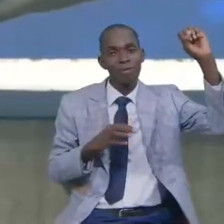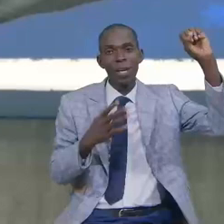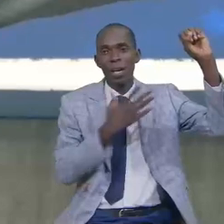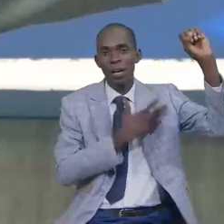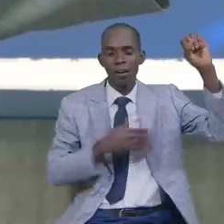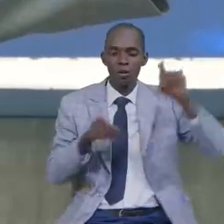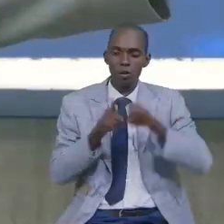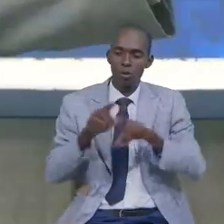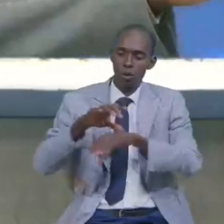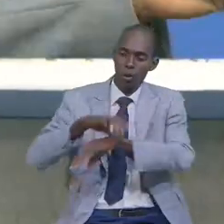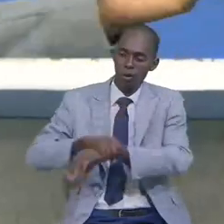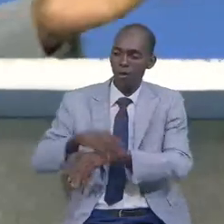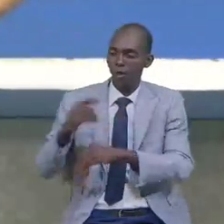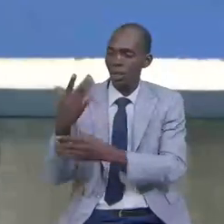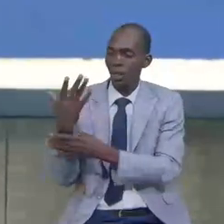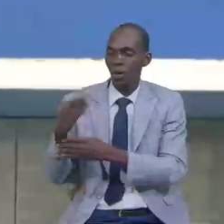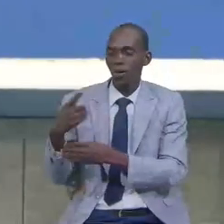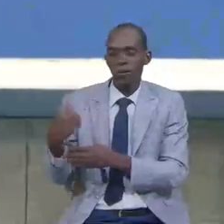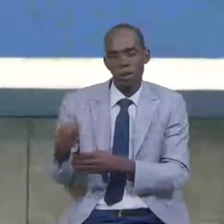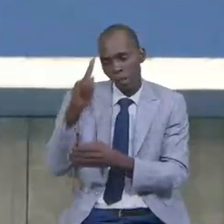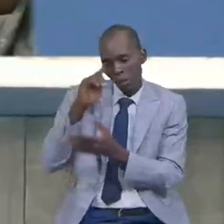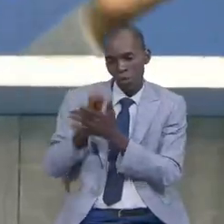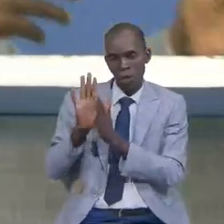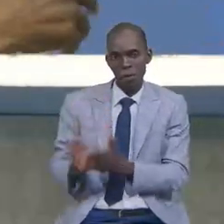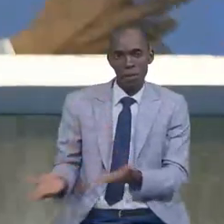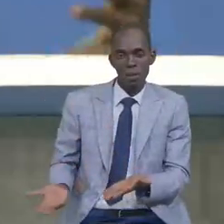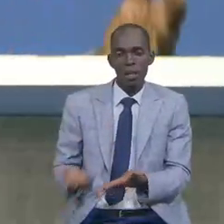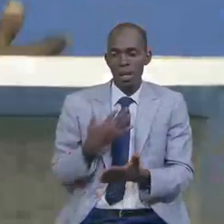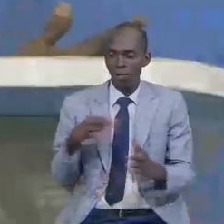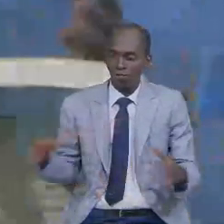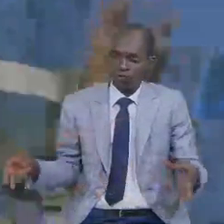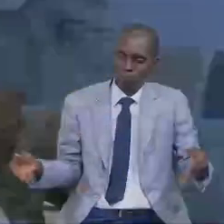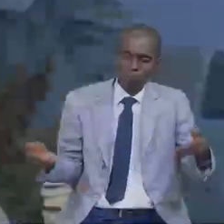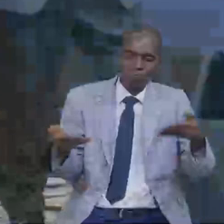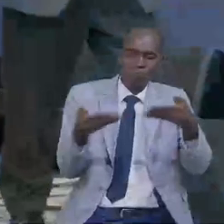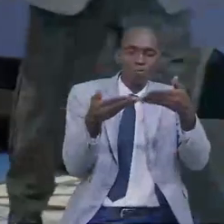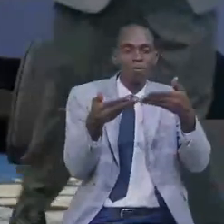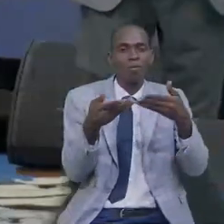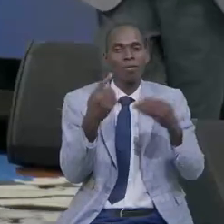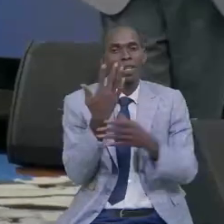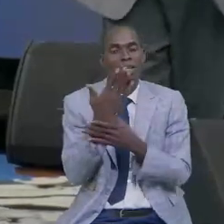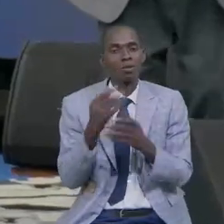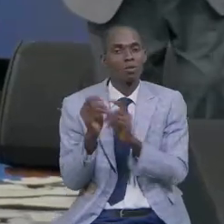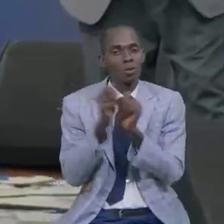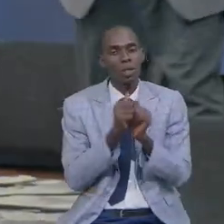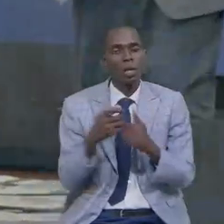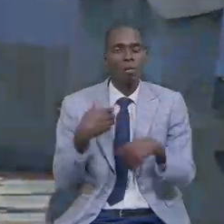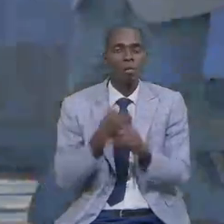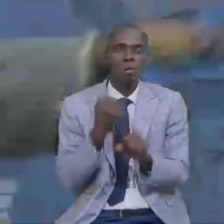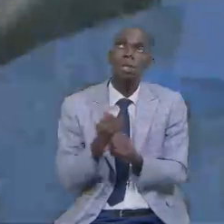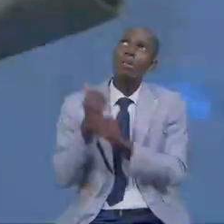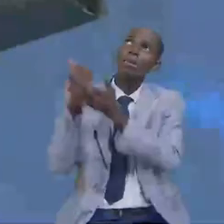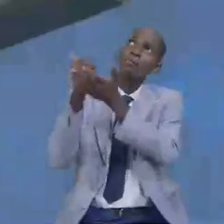aussi du croyant. Et il nous unit et il fait la propitiation, la